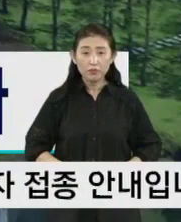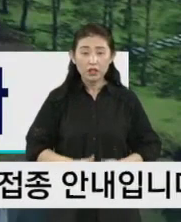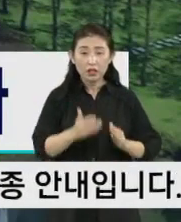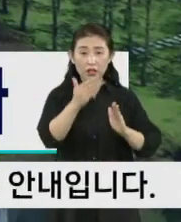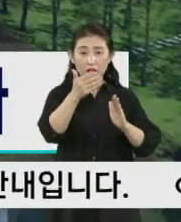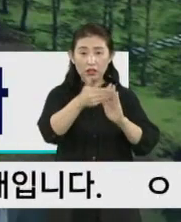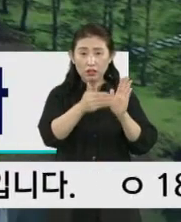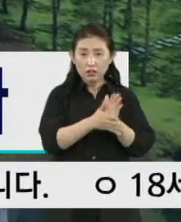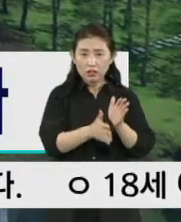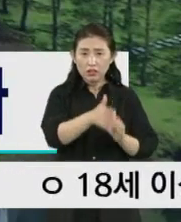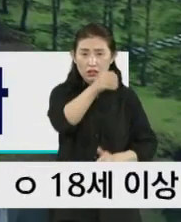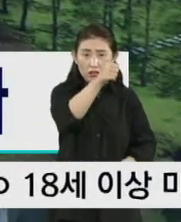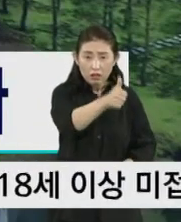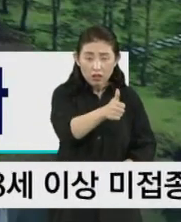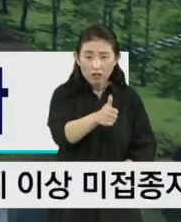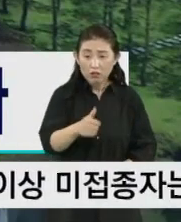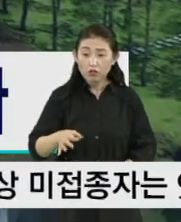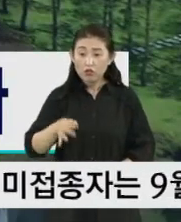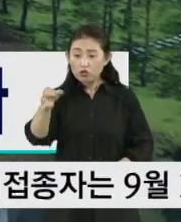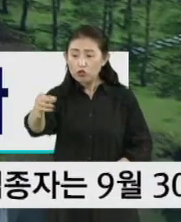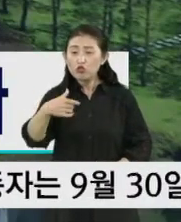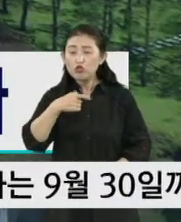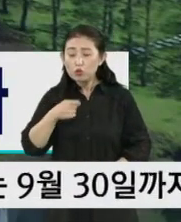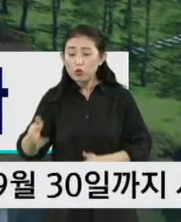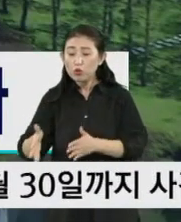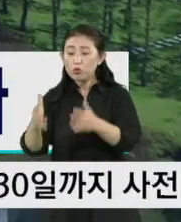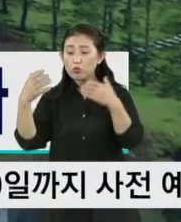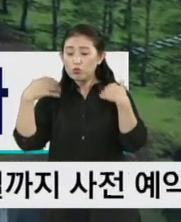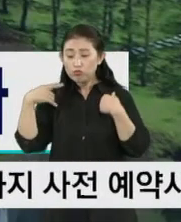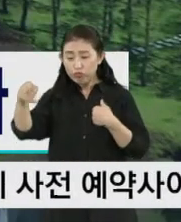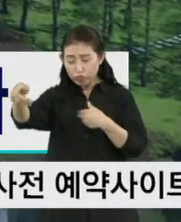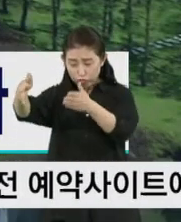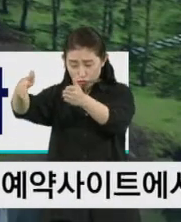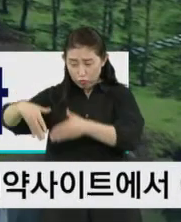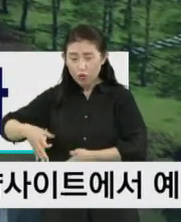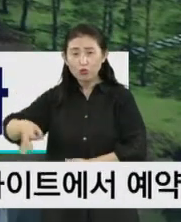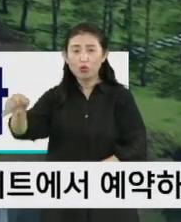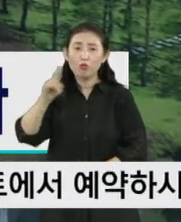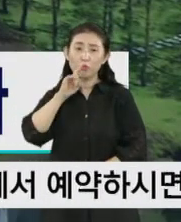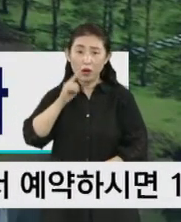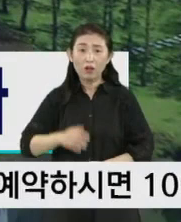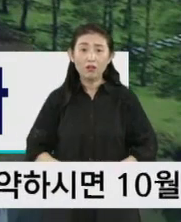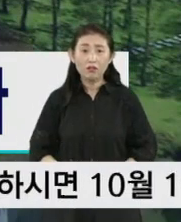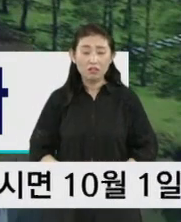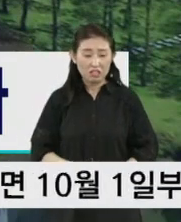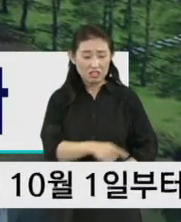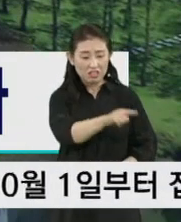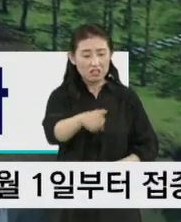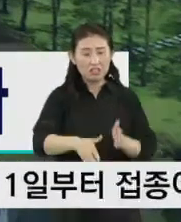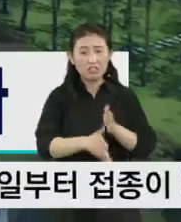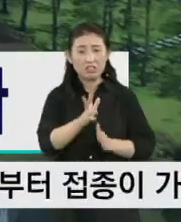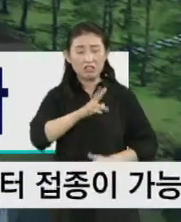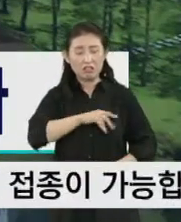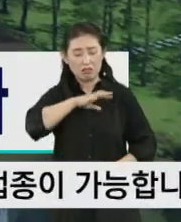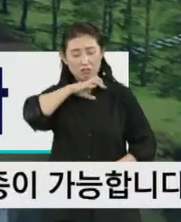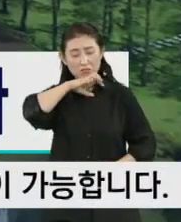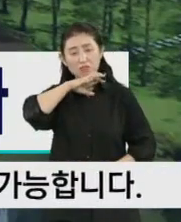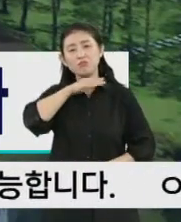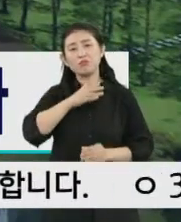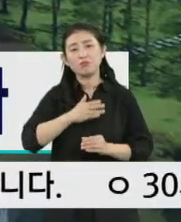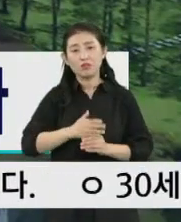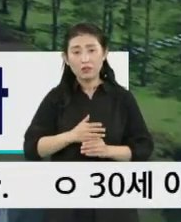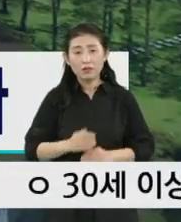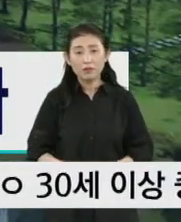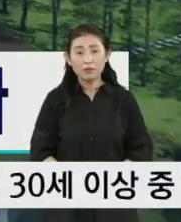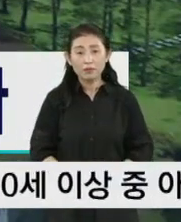시장은 도비로 주겠다면 충남도가 직접 지급하라고까지 말했는데 당장 시의원들이 집단 반발하고 나서는 등